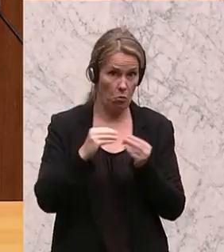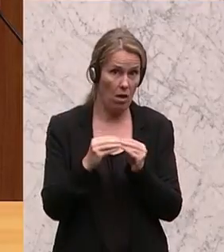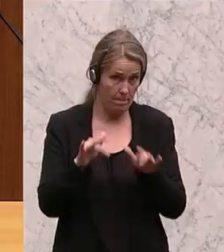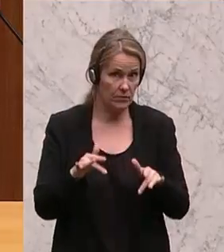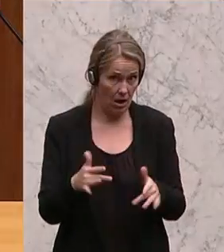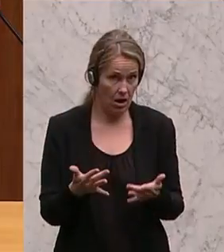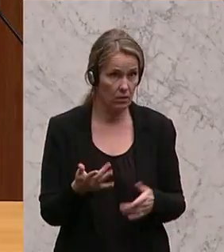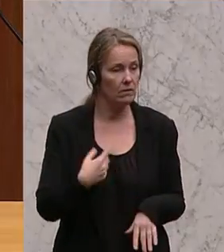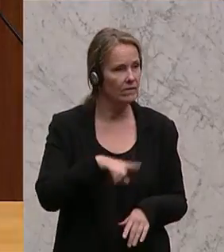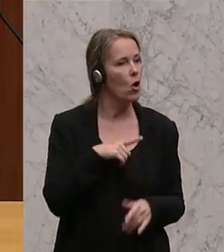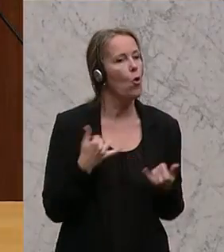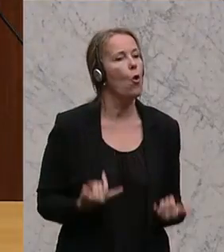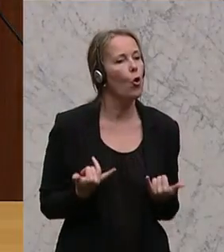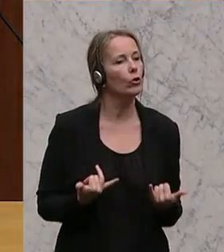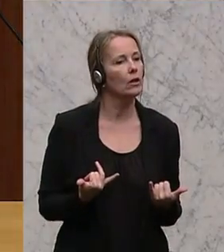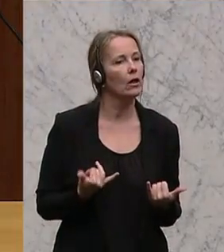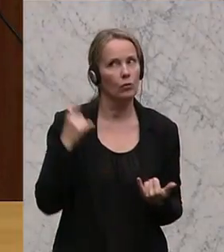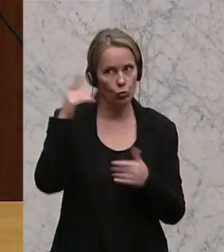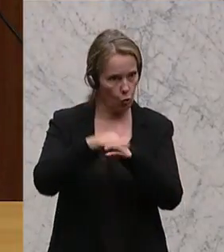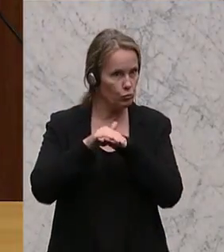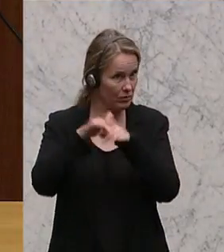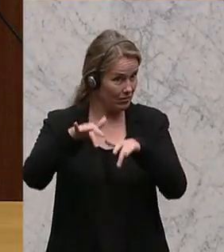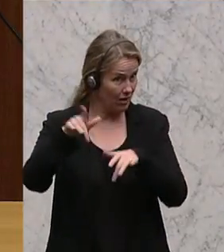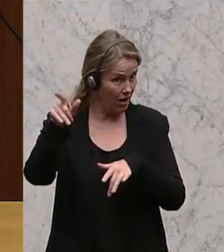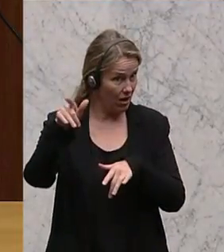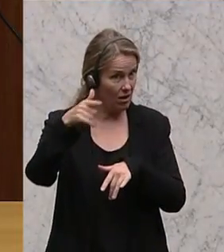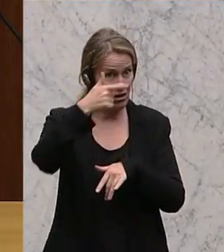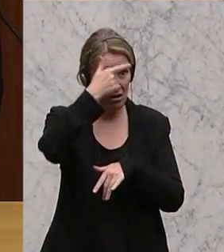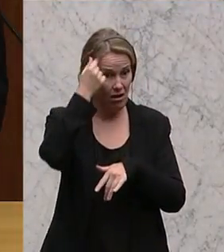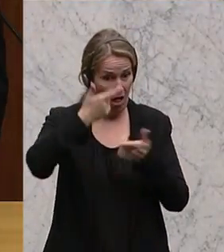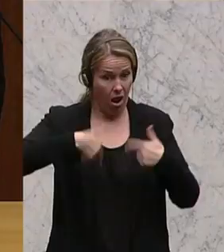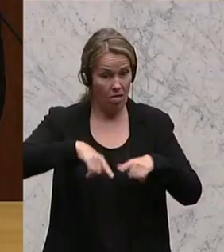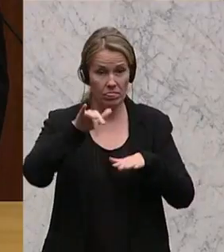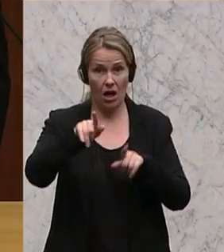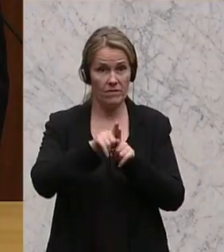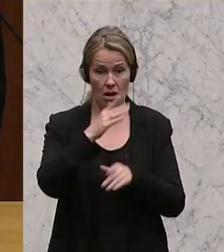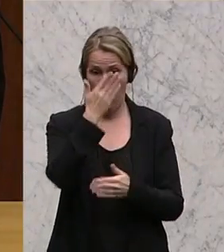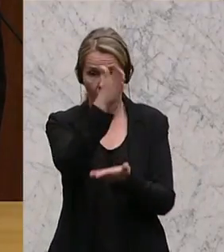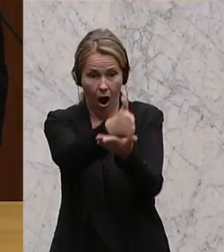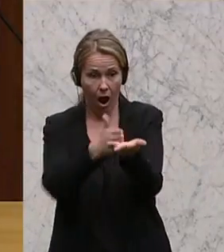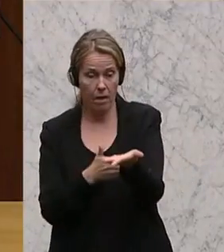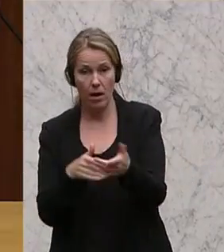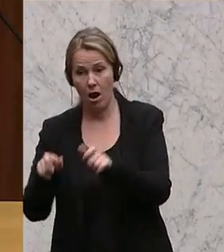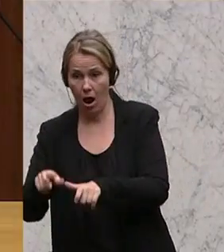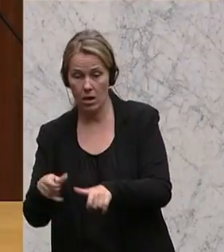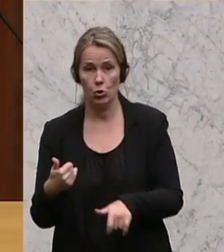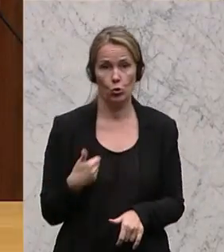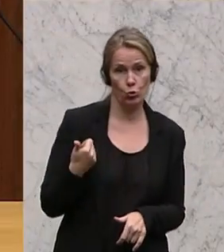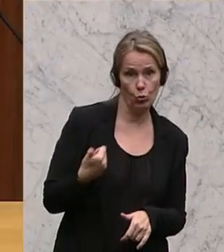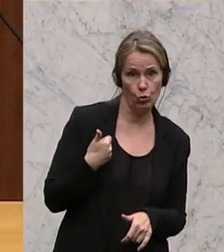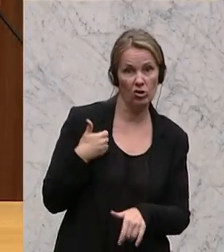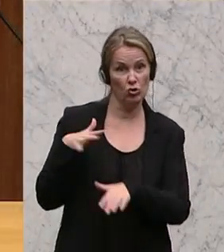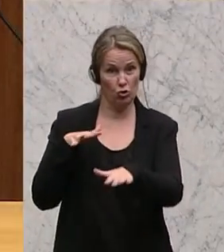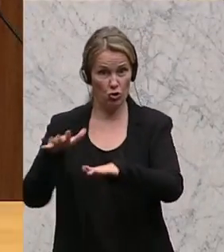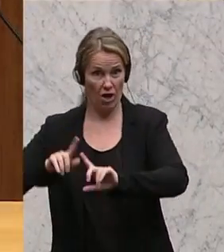gegeben, das wir heute in Großbritannien haben. Großbritannien ist ein gespaltenes Land. Ein gespaltenes Land zwischen Jung und Alt, zwischen